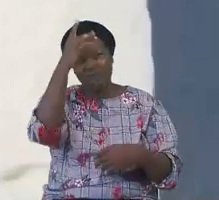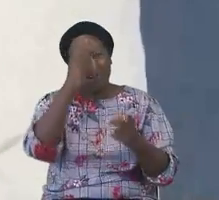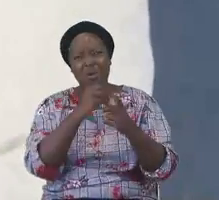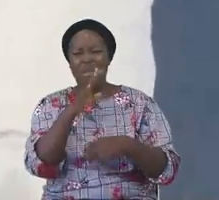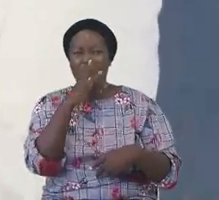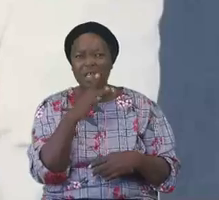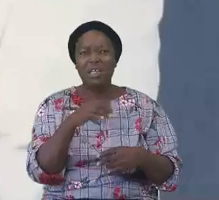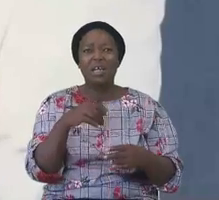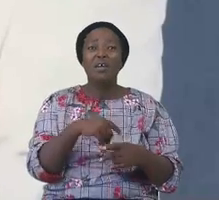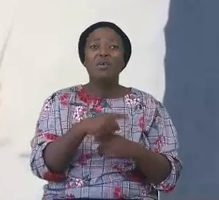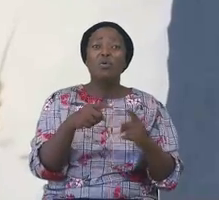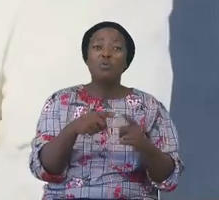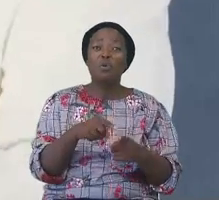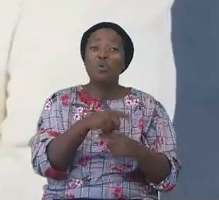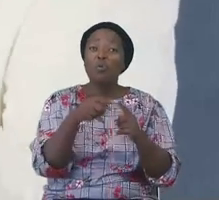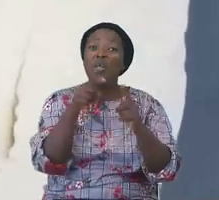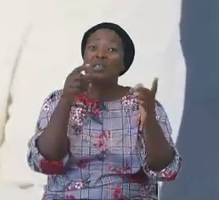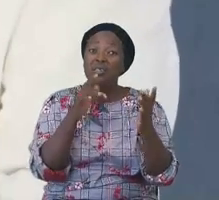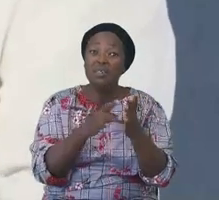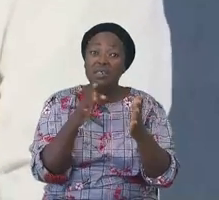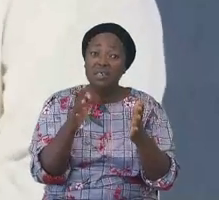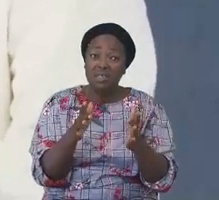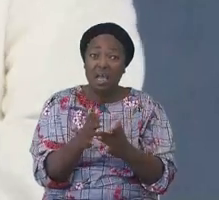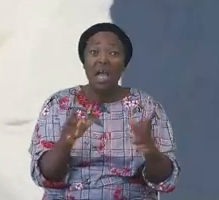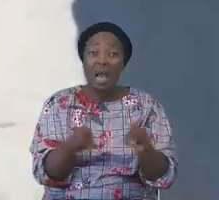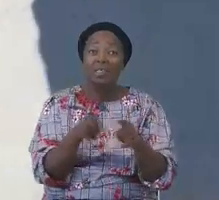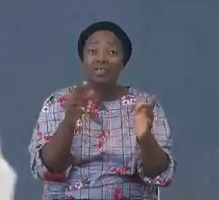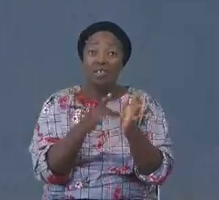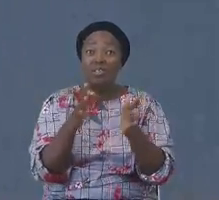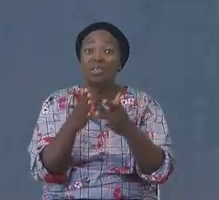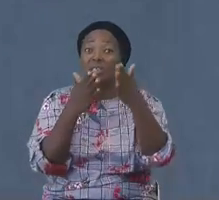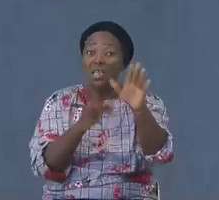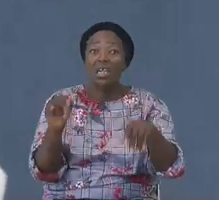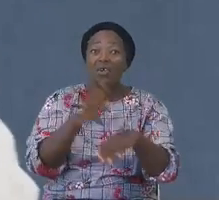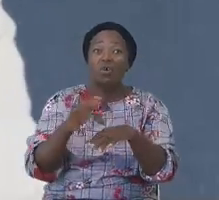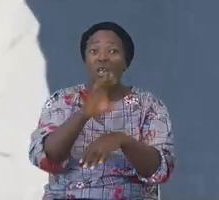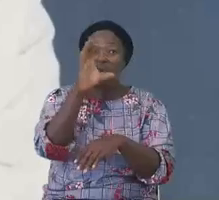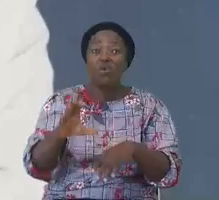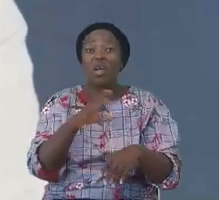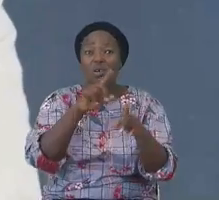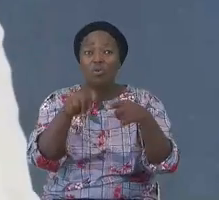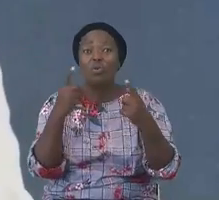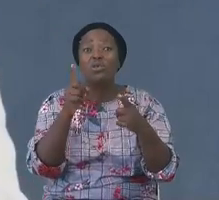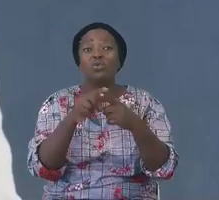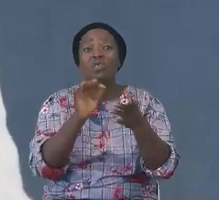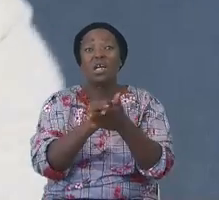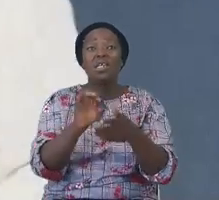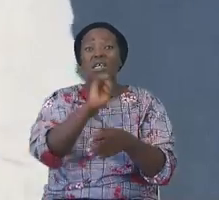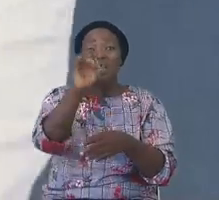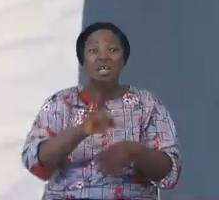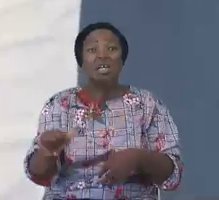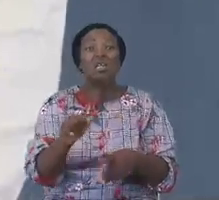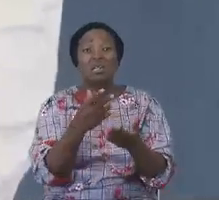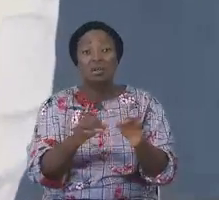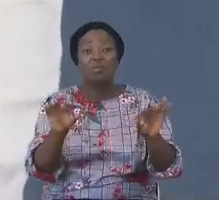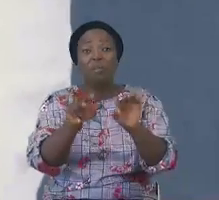né de nouveau maintenant. Alors je ne dois pas penser à mon père ou à ma mère, mais Jésus aime en mourant sur la